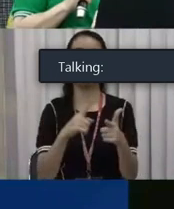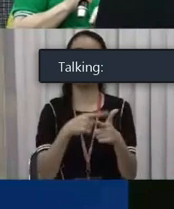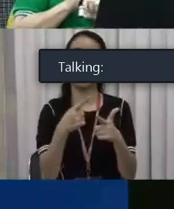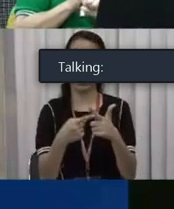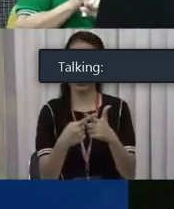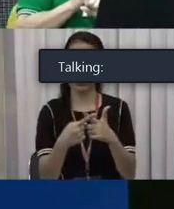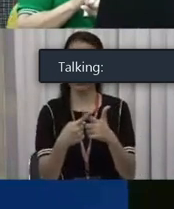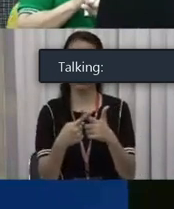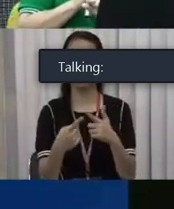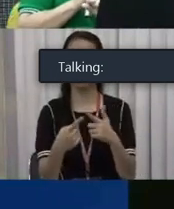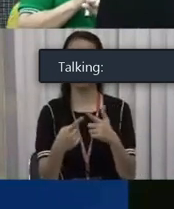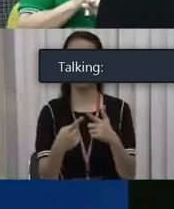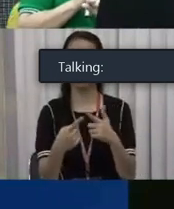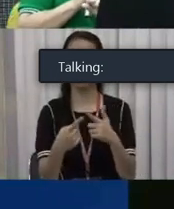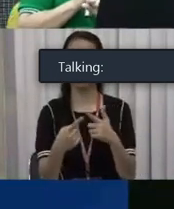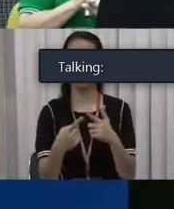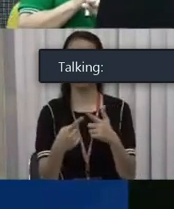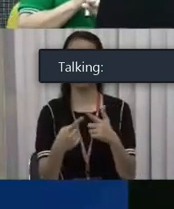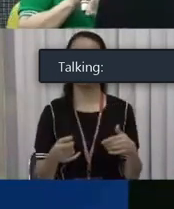Then